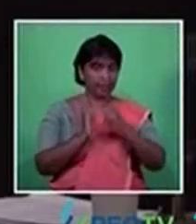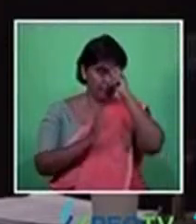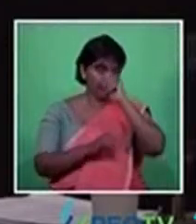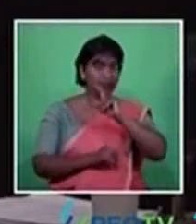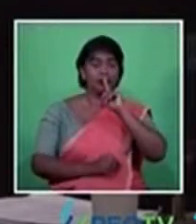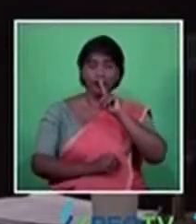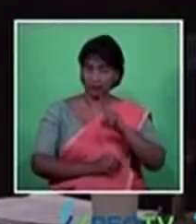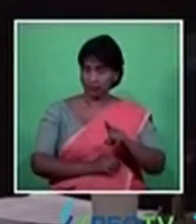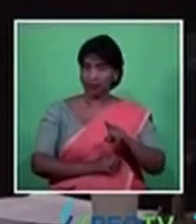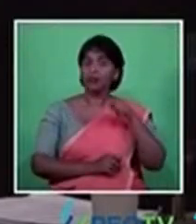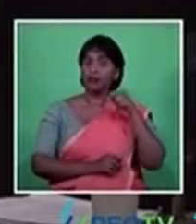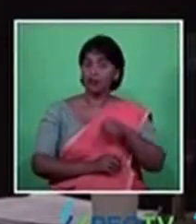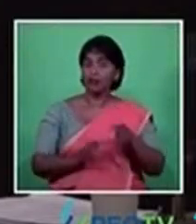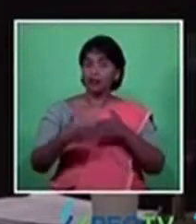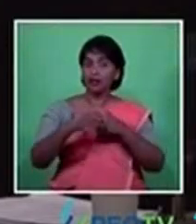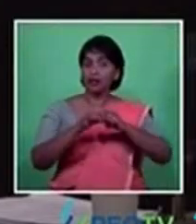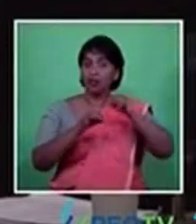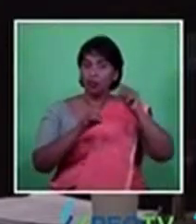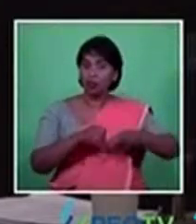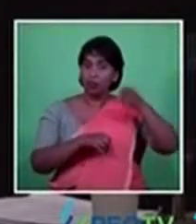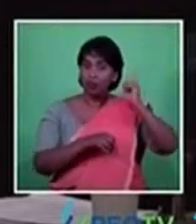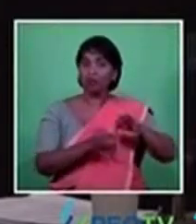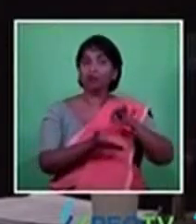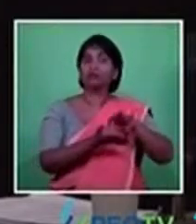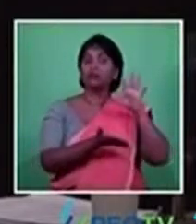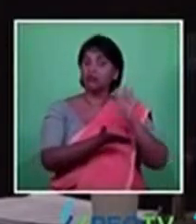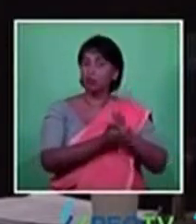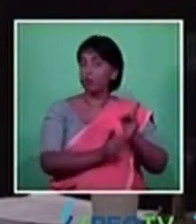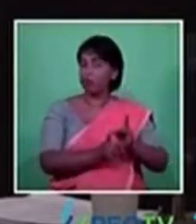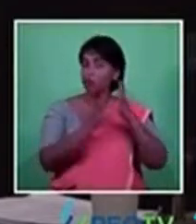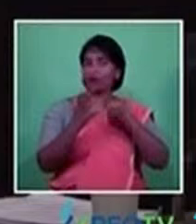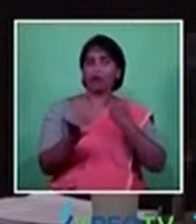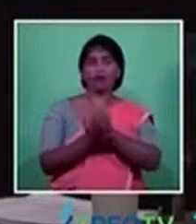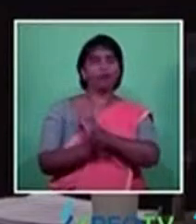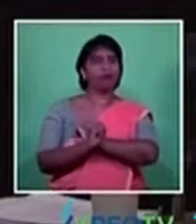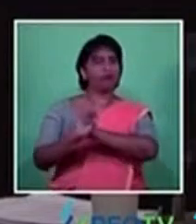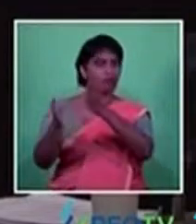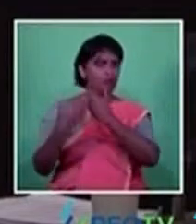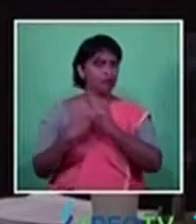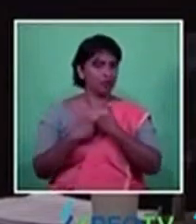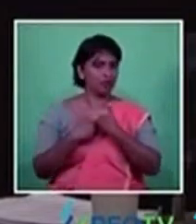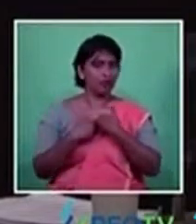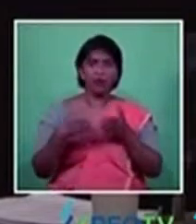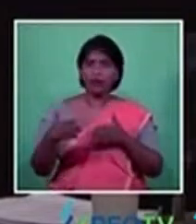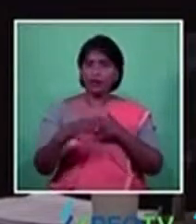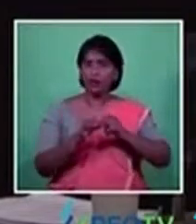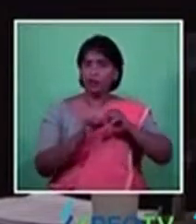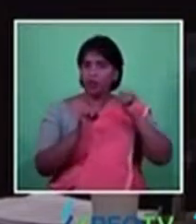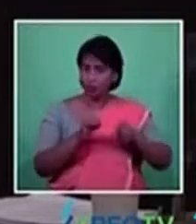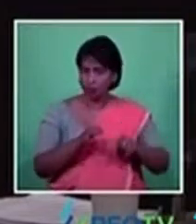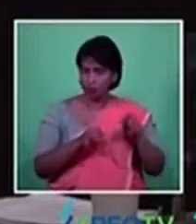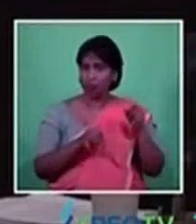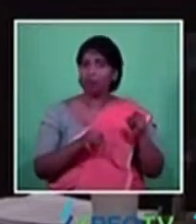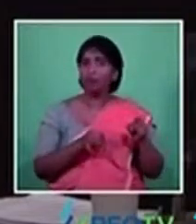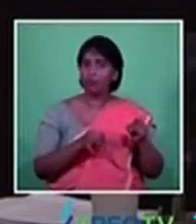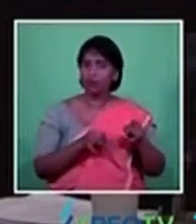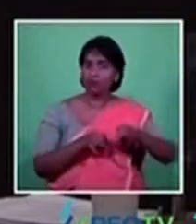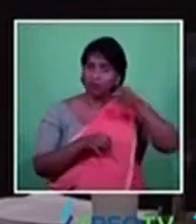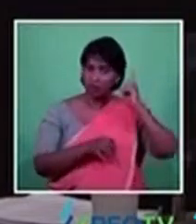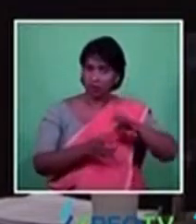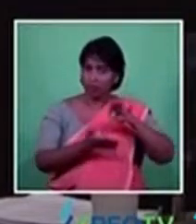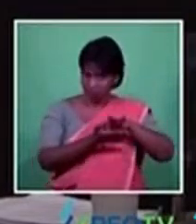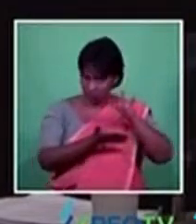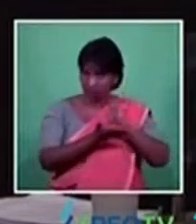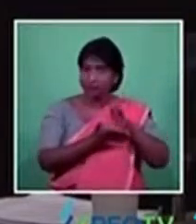කතානායකතුමනි මේ කැබිනට් මණ්ඩලයේ ගනු ලැබූ තීන්දුවකට අනුරූපීය කියලා. ඒතර කැබිනට් මණ්ඩලය තීන්දුවක්